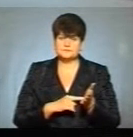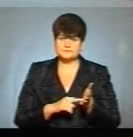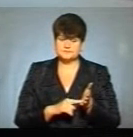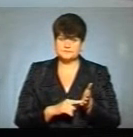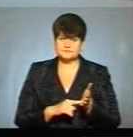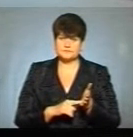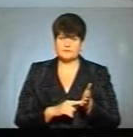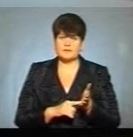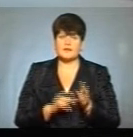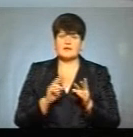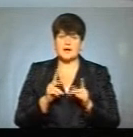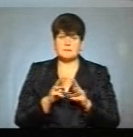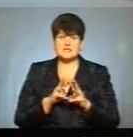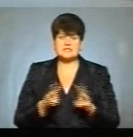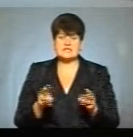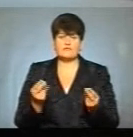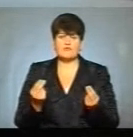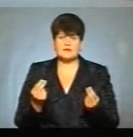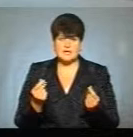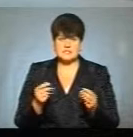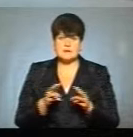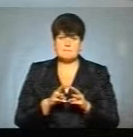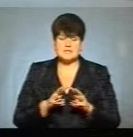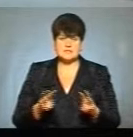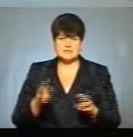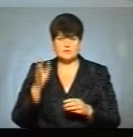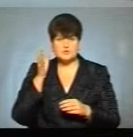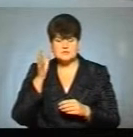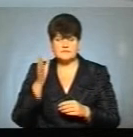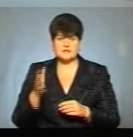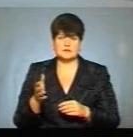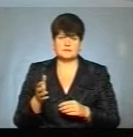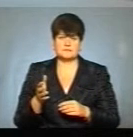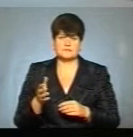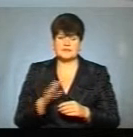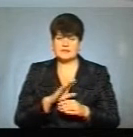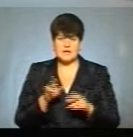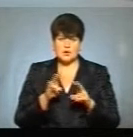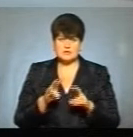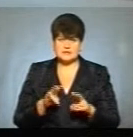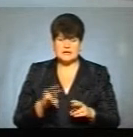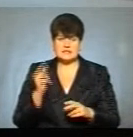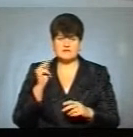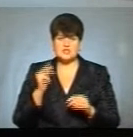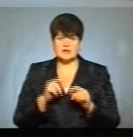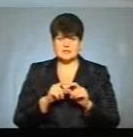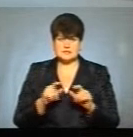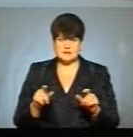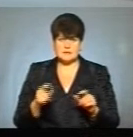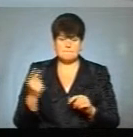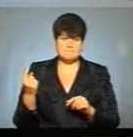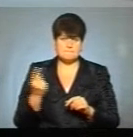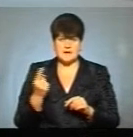що як Міністерство фінансів і як Міністерство освіти і науки не розглядає навчальних закладів